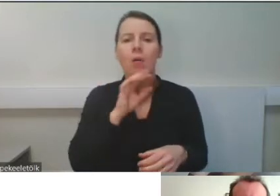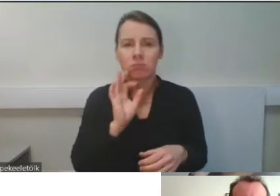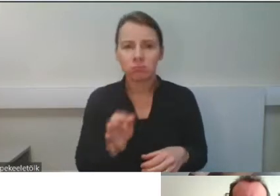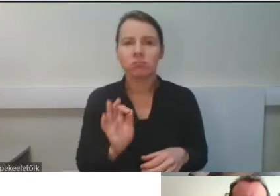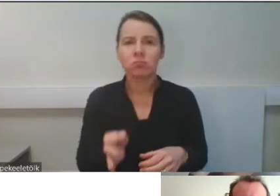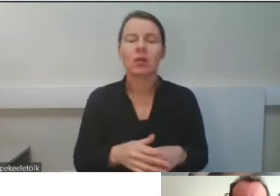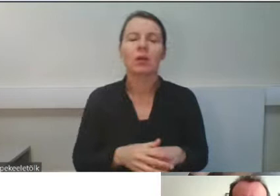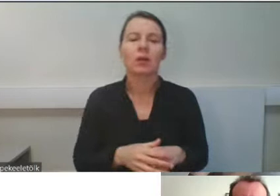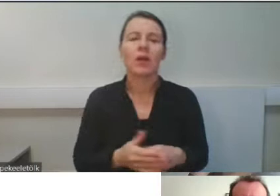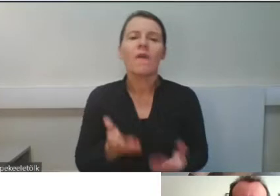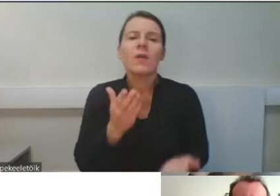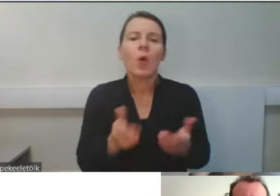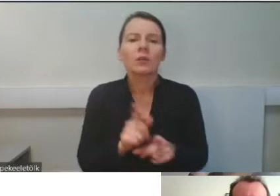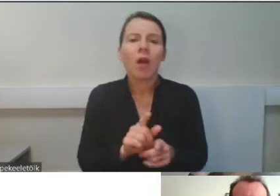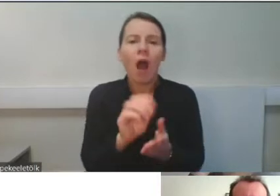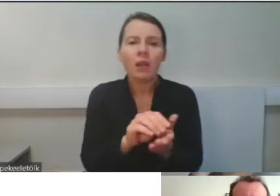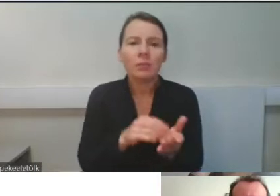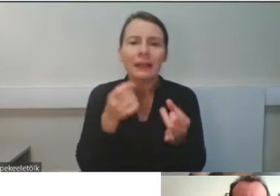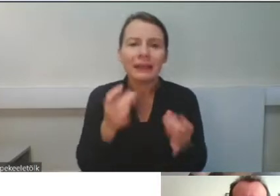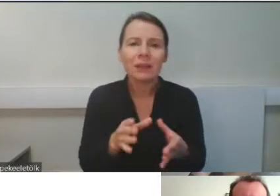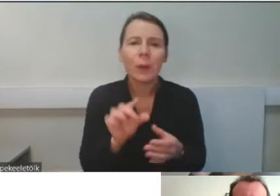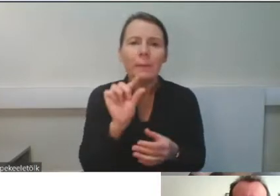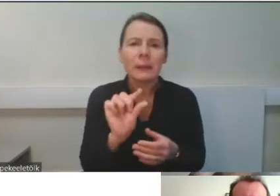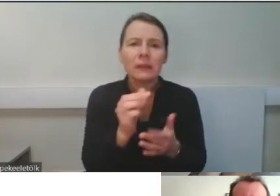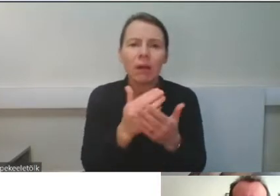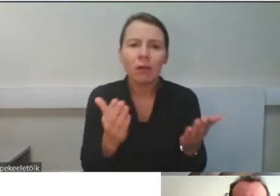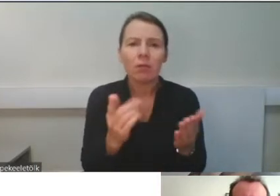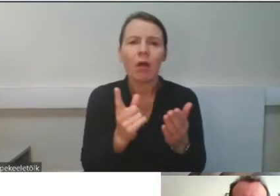eraldi statistikameeti avalikus andmebaasis